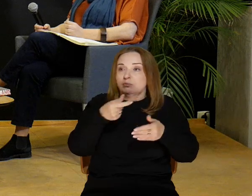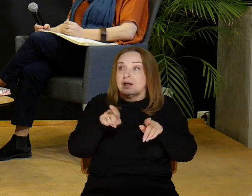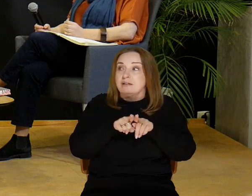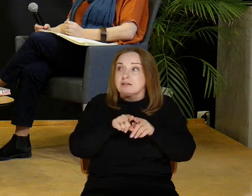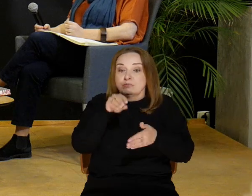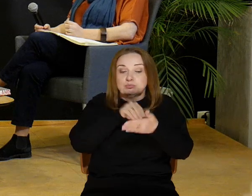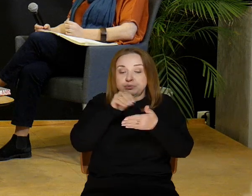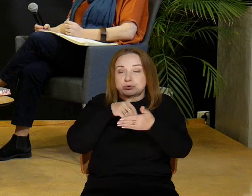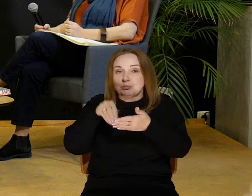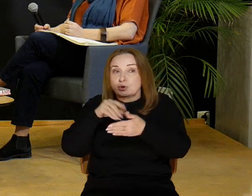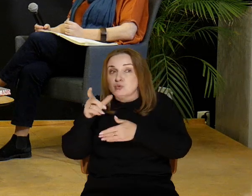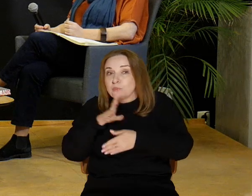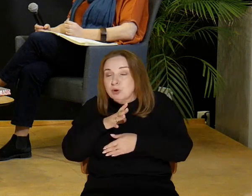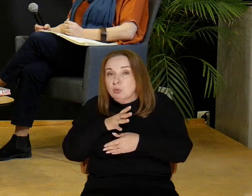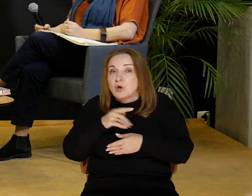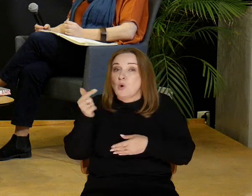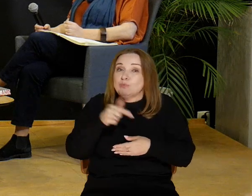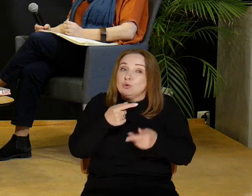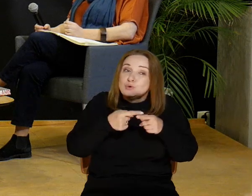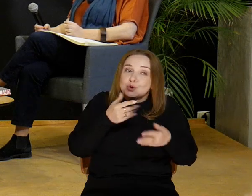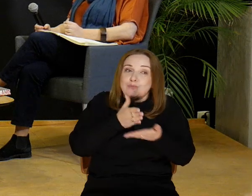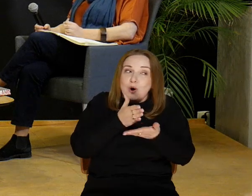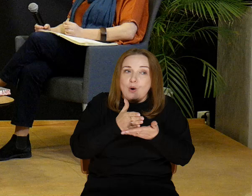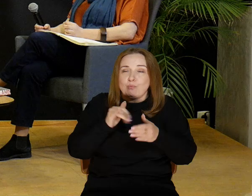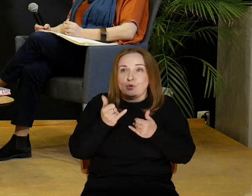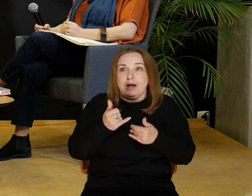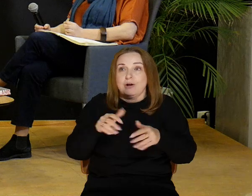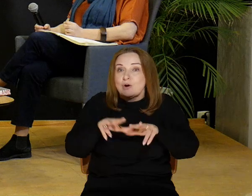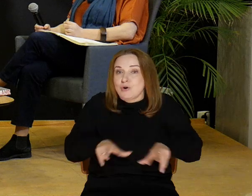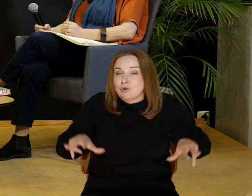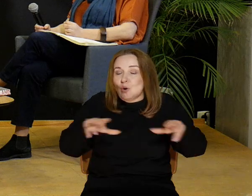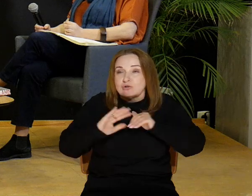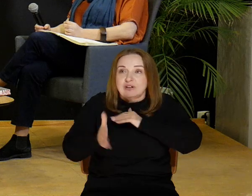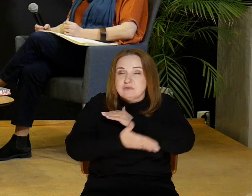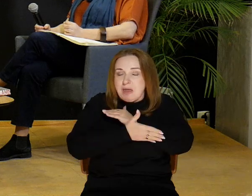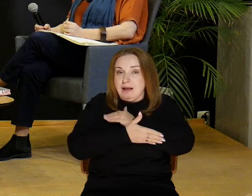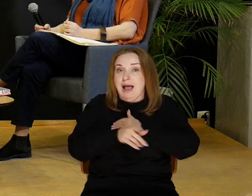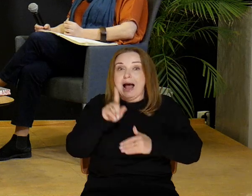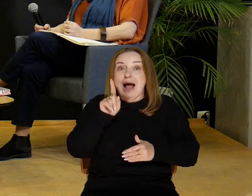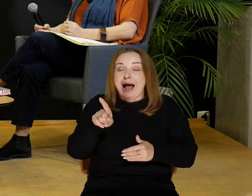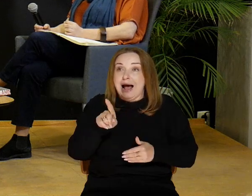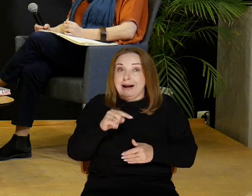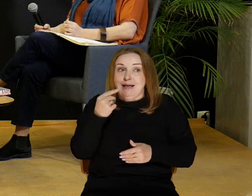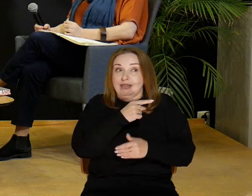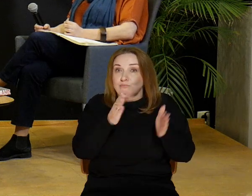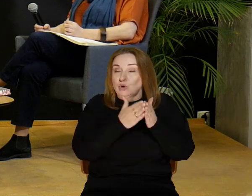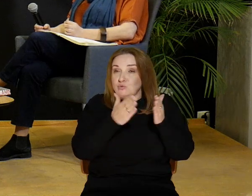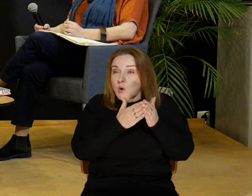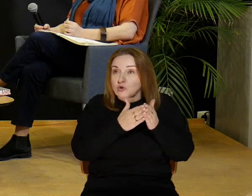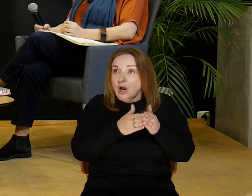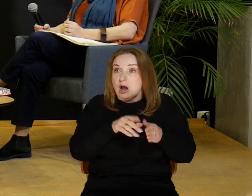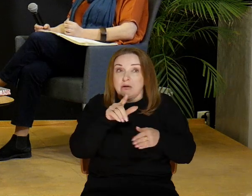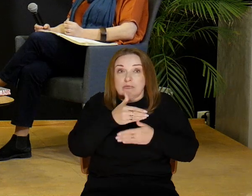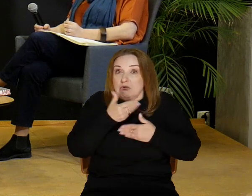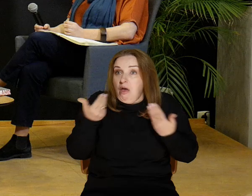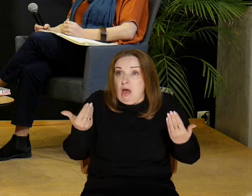spisywać relacje, no coś robić, tak? Pomagać swoim najbliższym. Natomiast u tego Borowskiego tego nie ma. Znaczy tam są